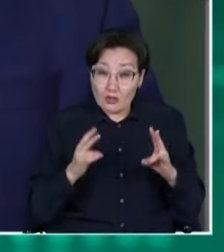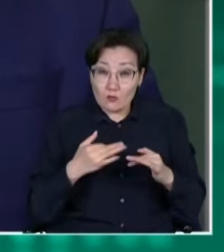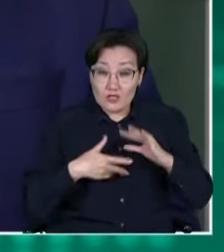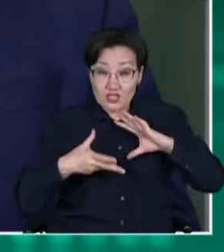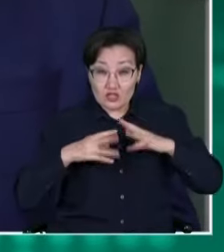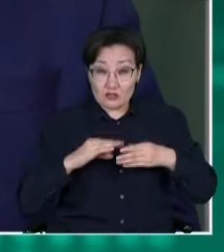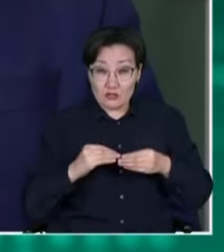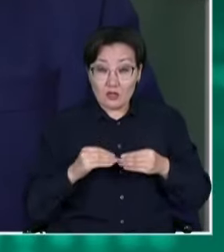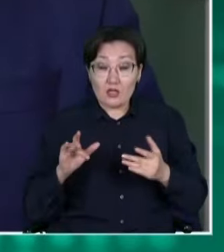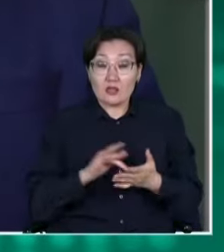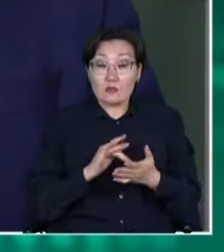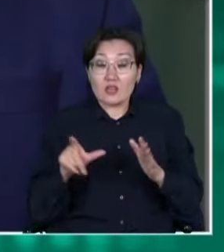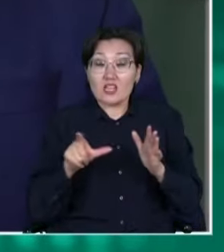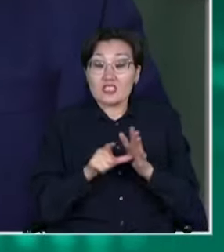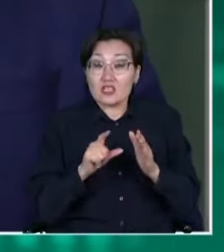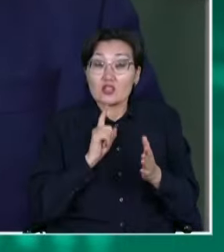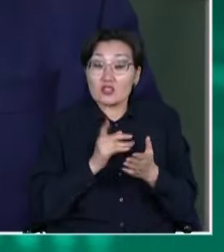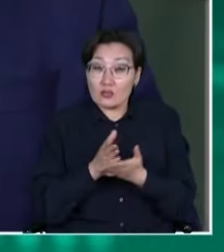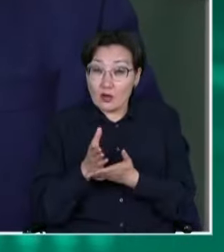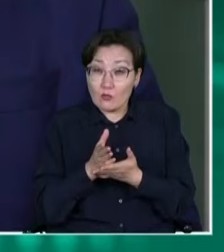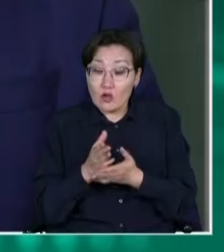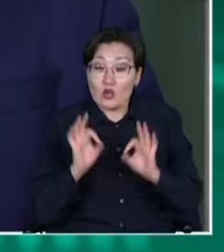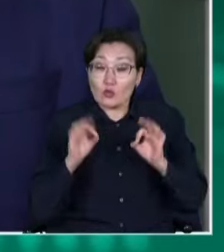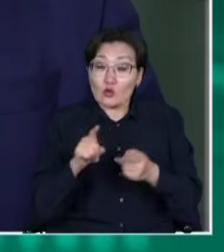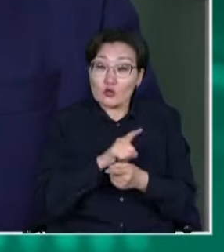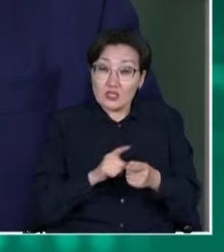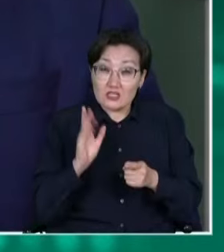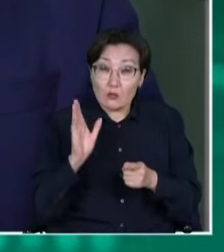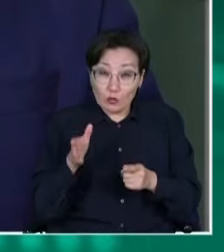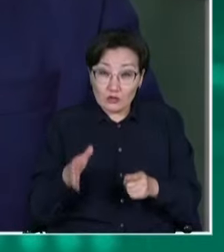жалпы бюджет салық саясатында да дұрыс өзгерістер орын алады.